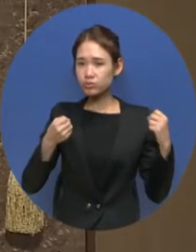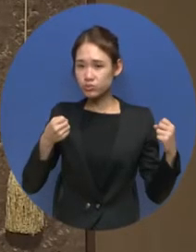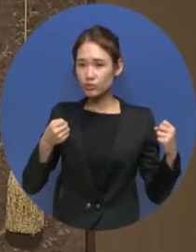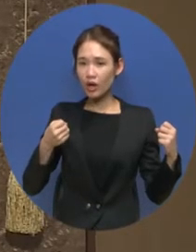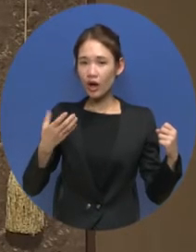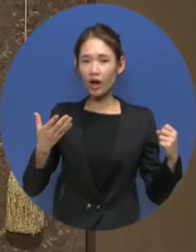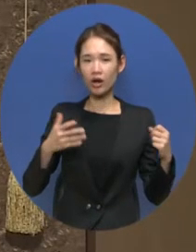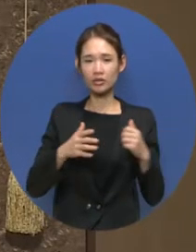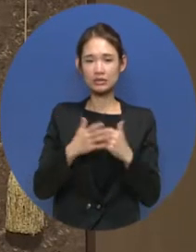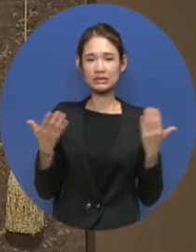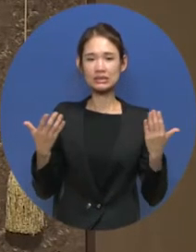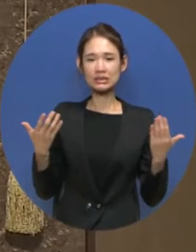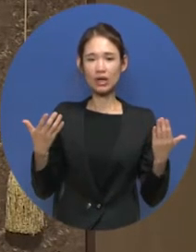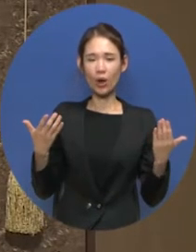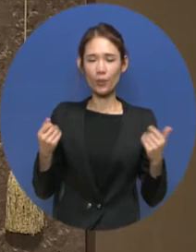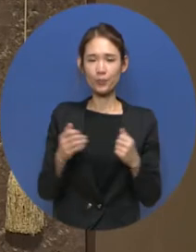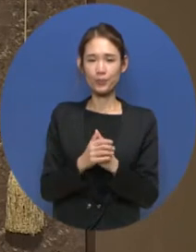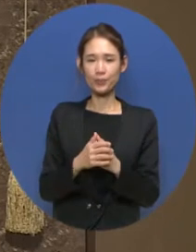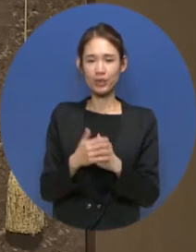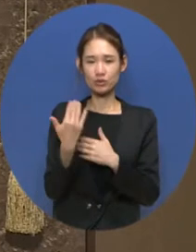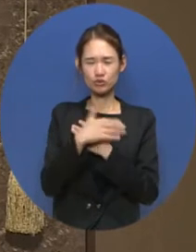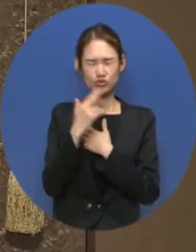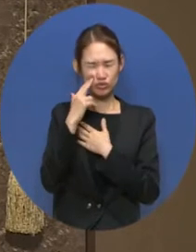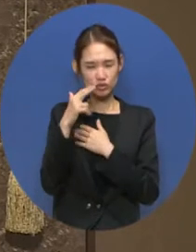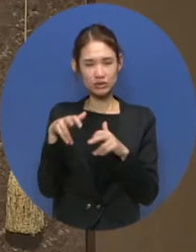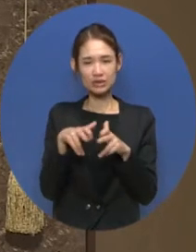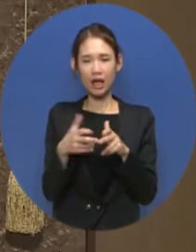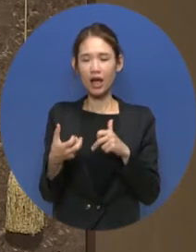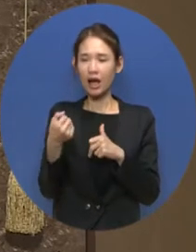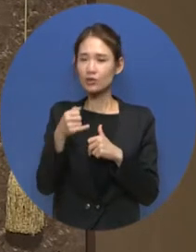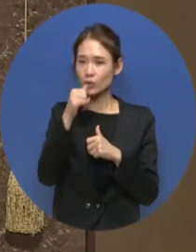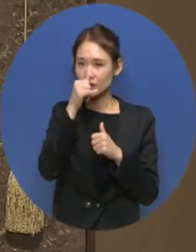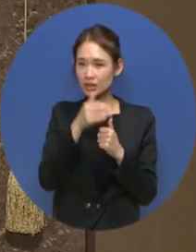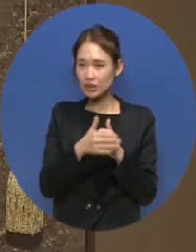그 직업적 중증 장애를 가지고 있어서